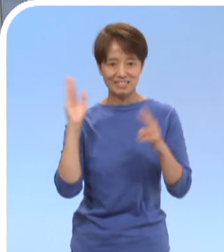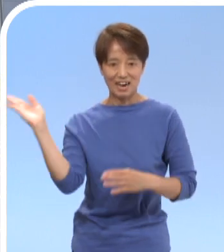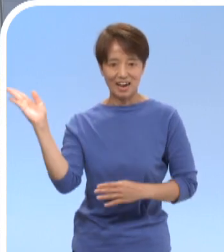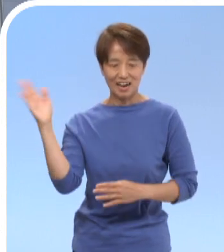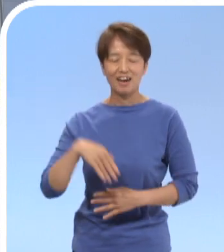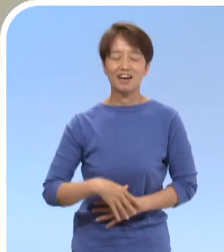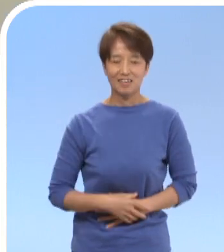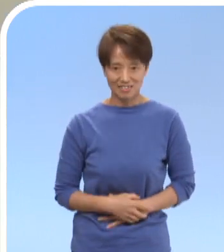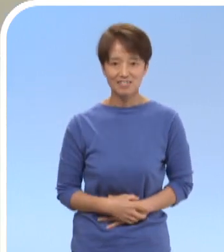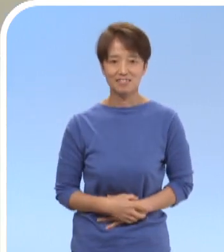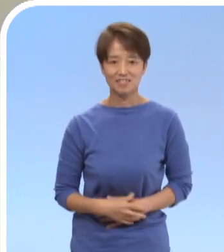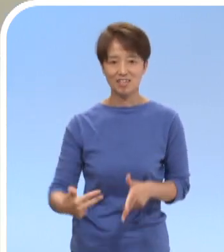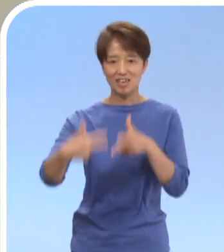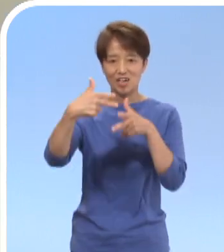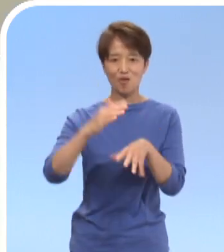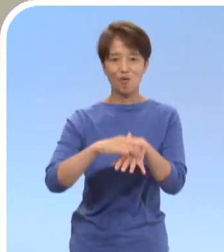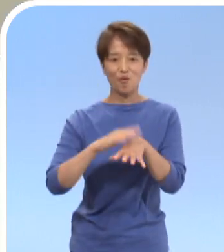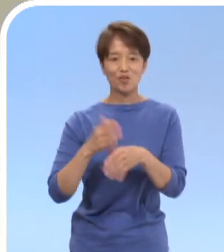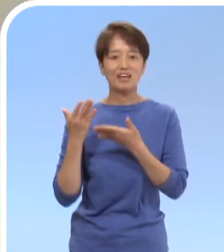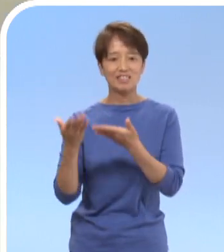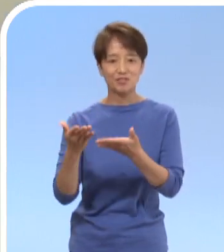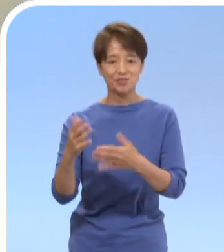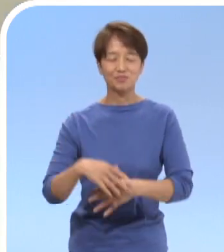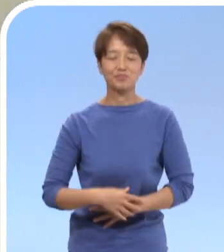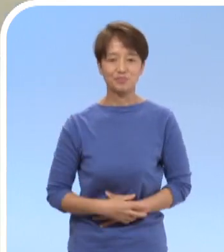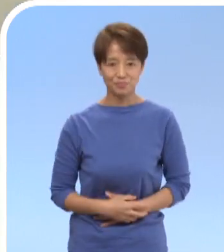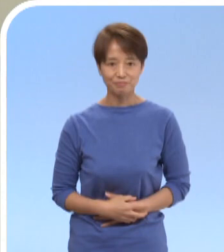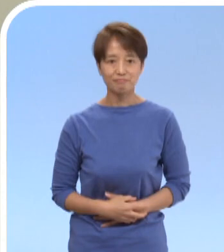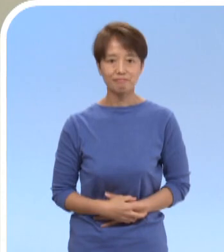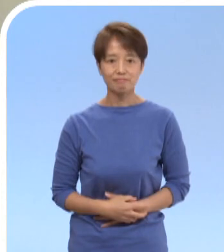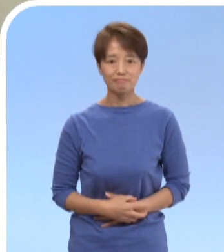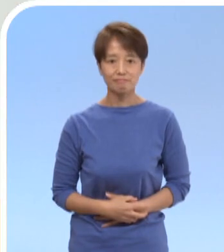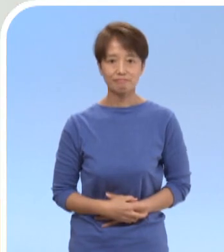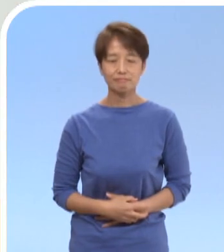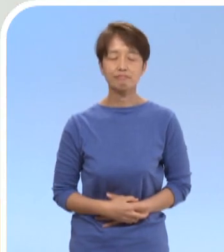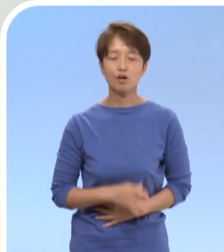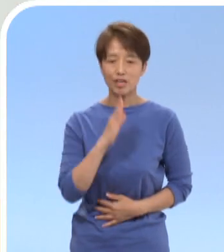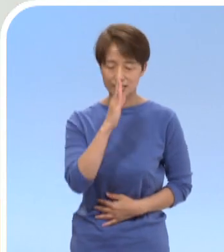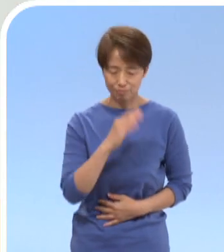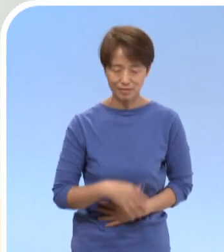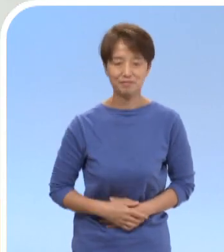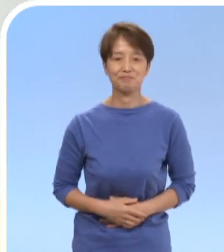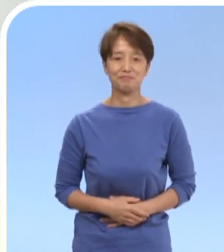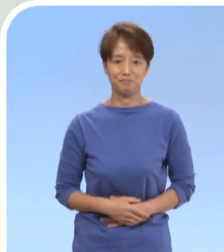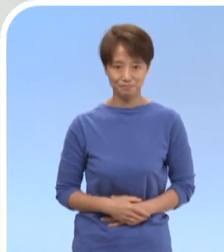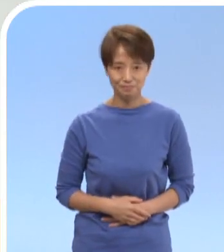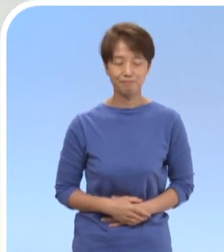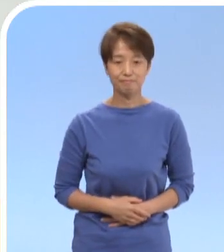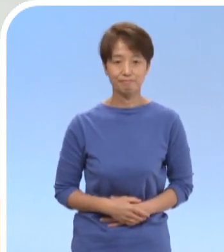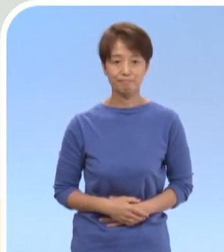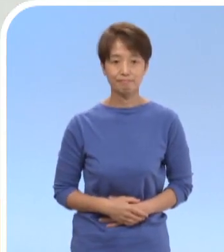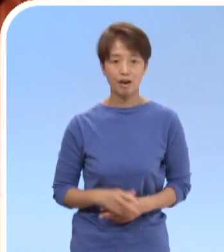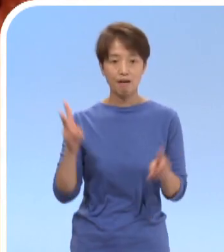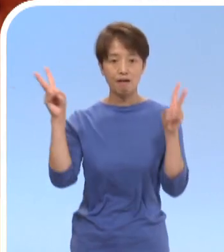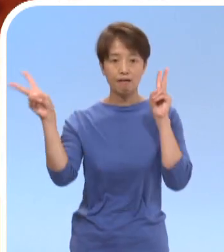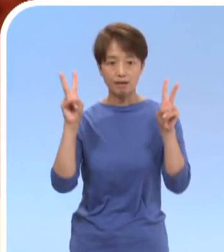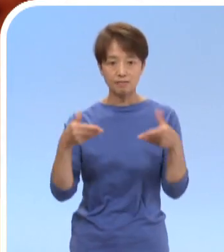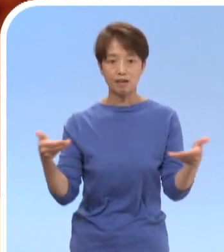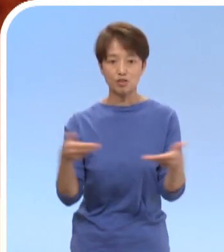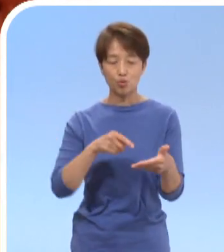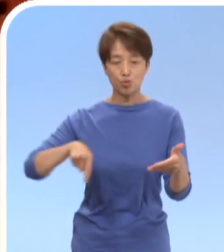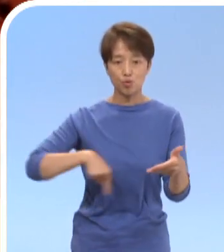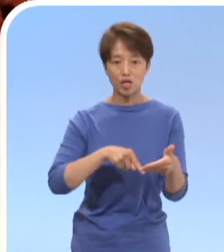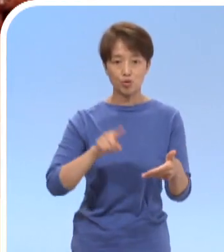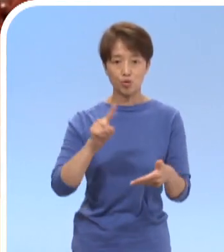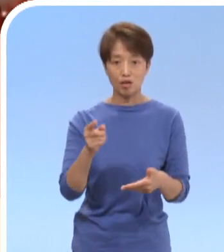ーチという会社にもリモートでお話を伺います。 お願いします。 あの早速ですが、システムリサーチさんっ